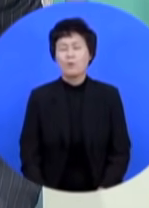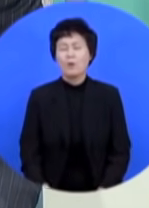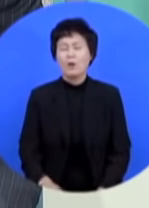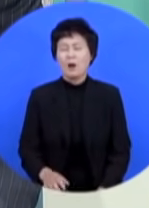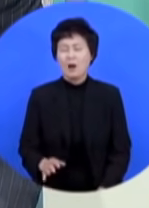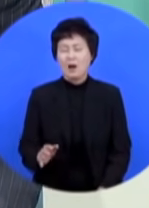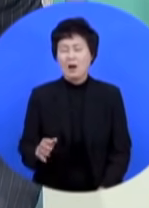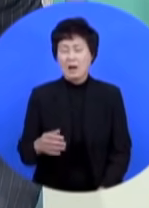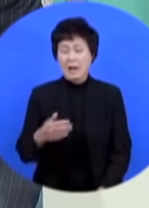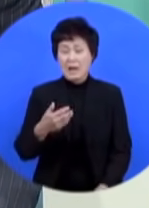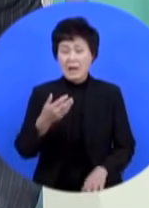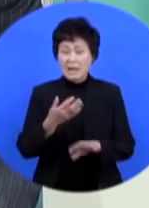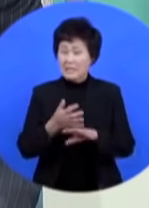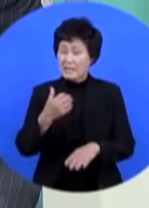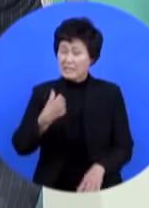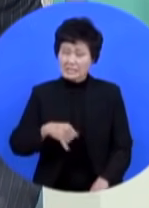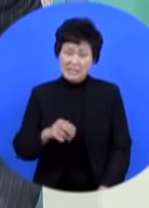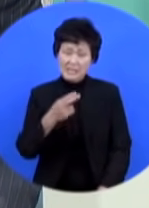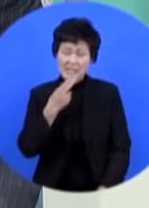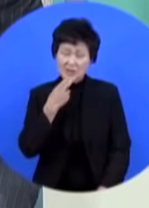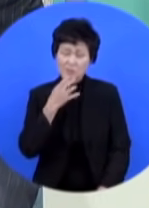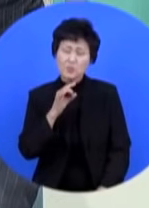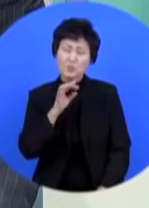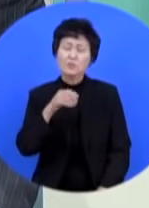무녀동남이더라고요. 그런 아들이